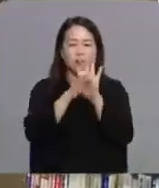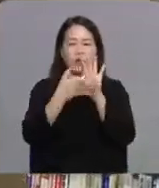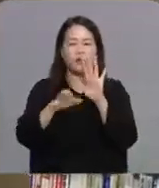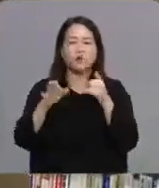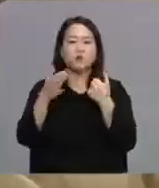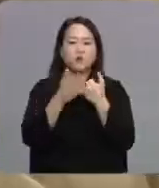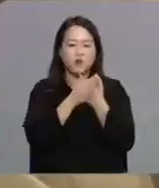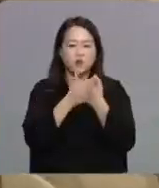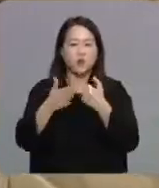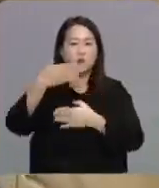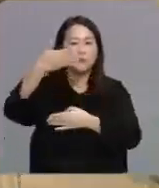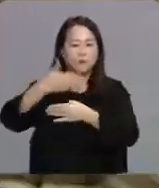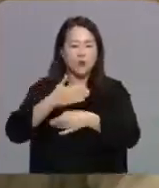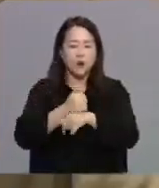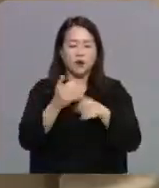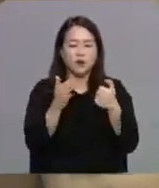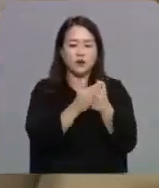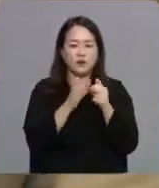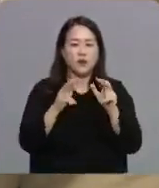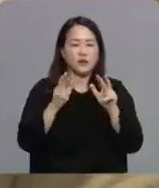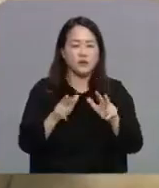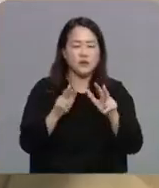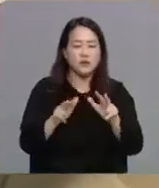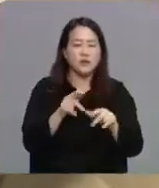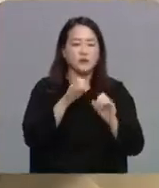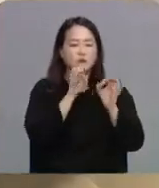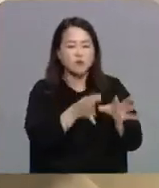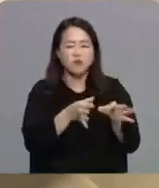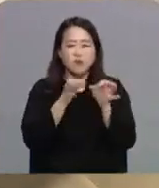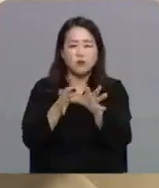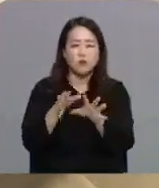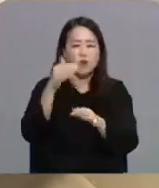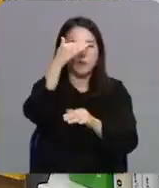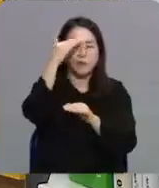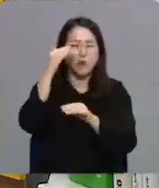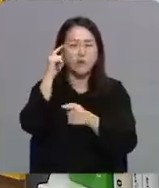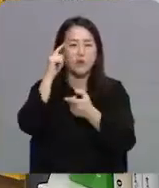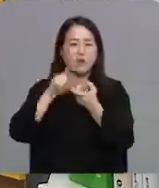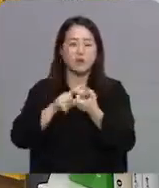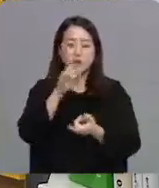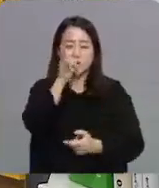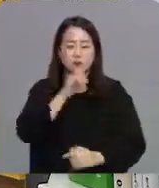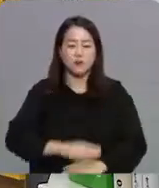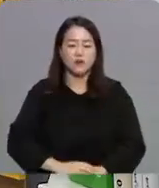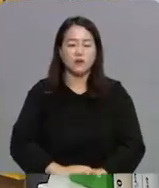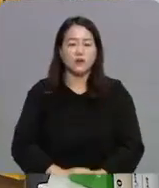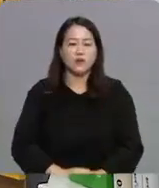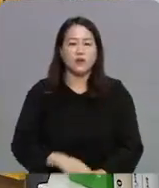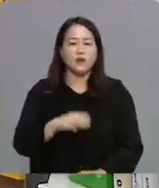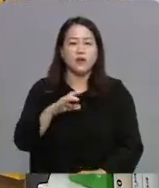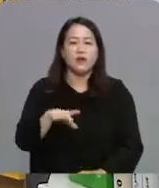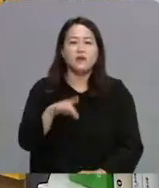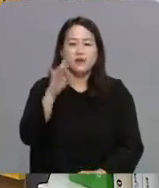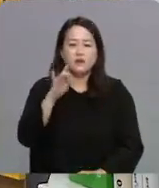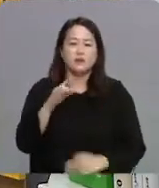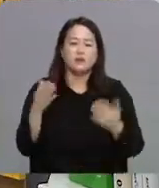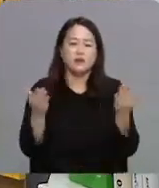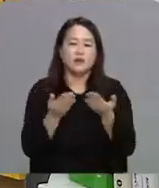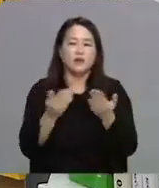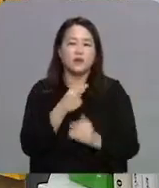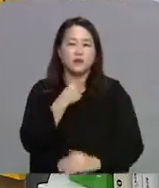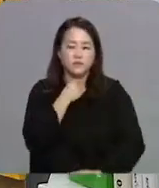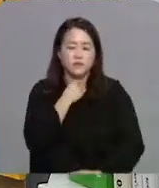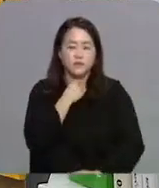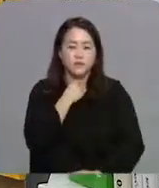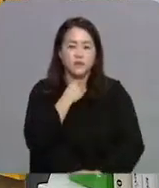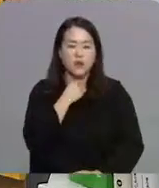있지만 다시 열심히 일해 돈을 버는 게 새해 목표입니다. 그냥 일단은 일을 하고 싶고요.